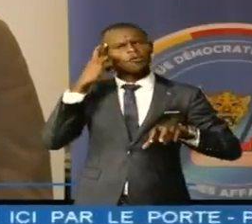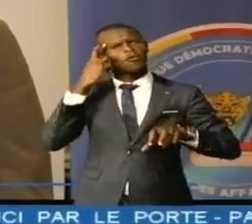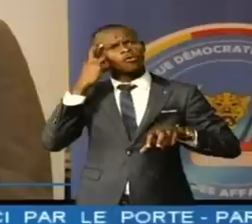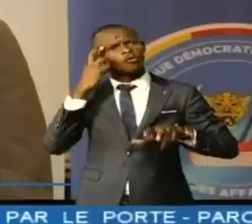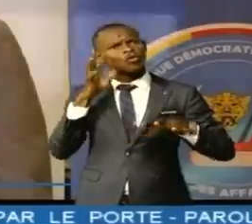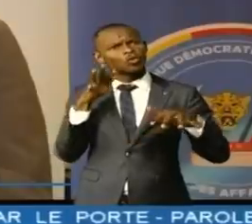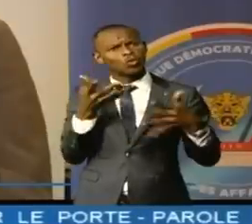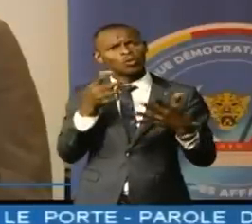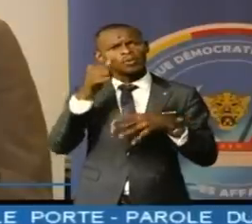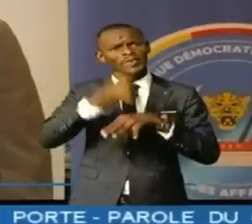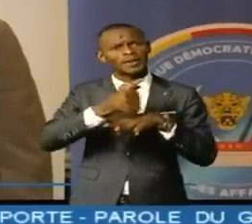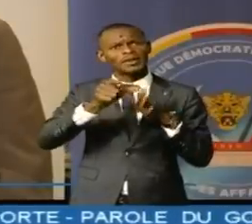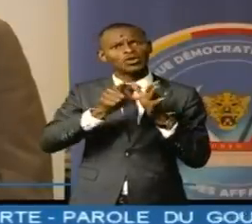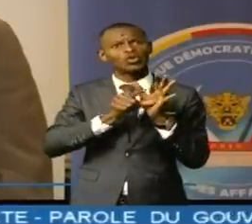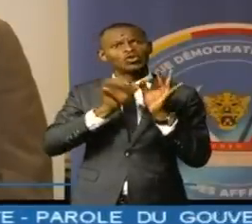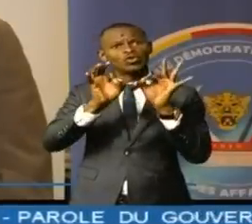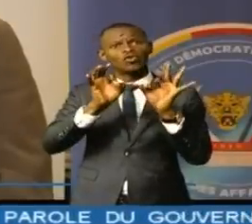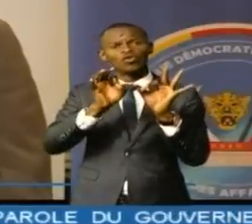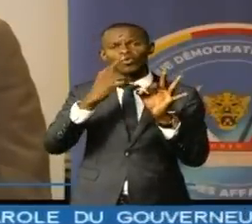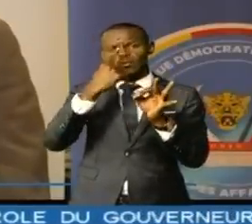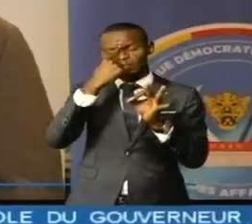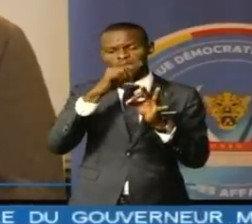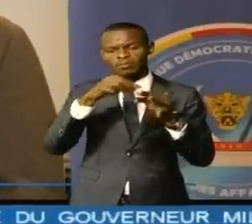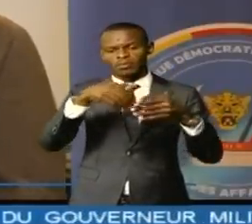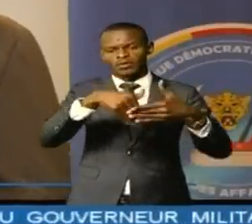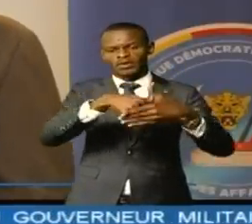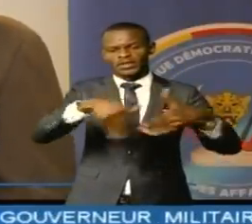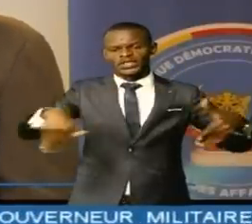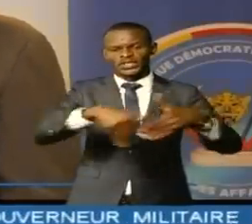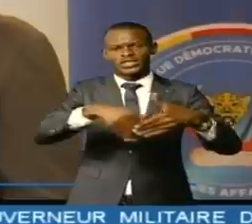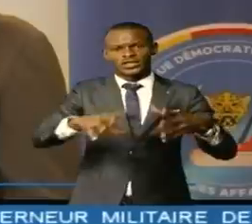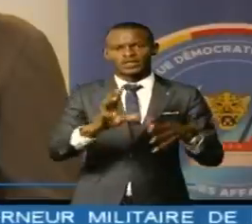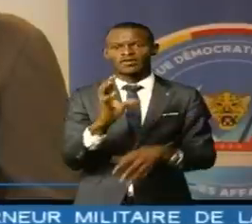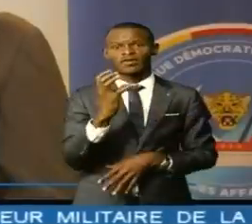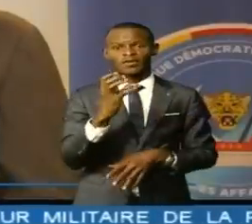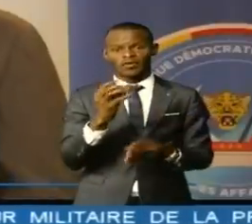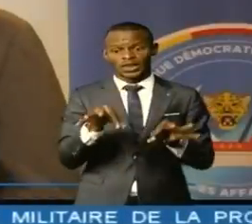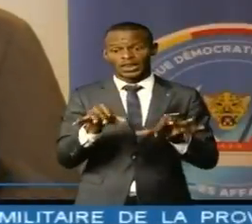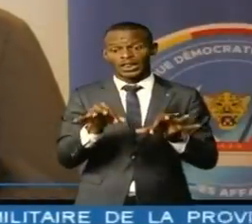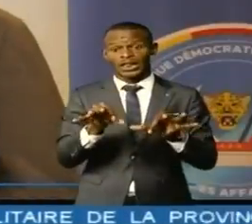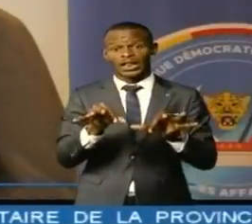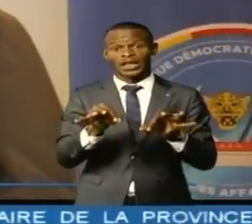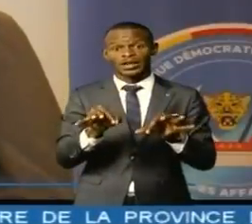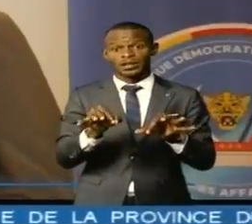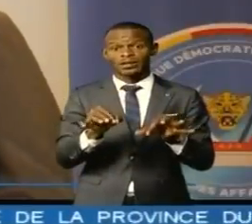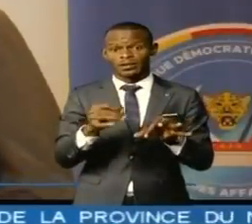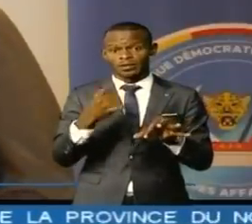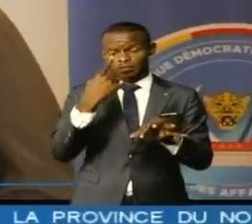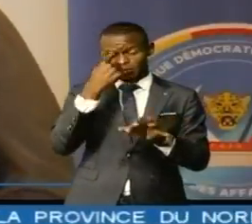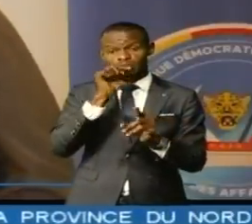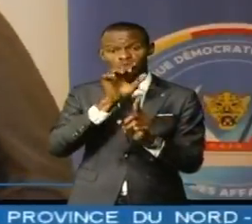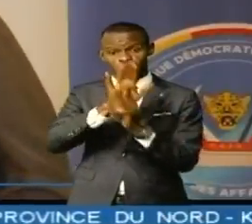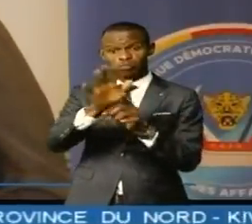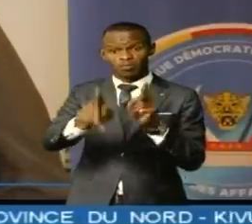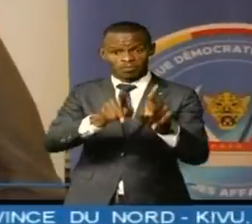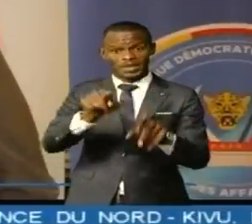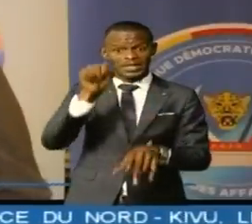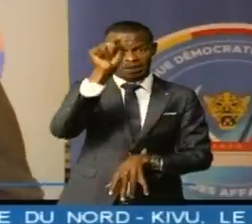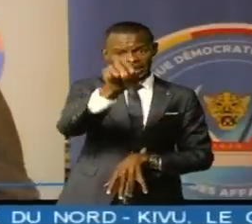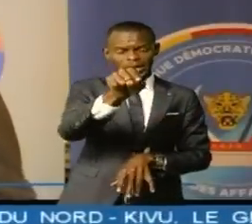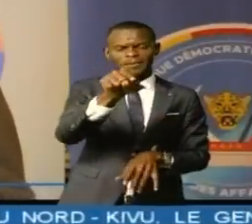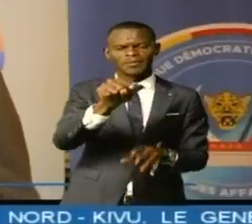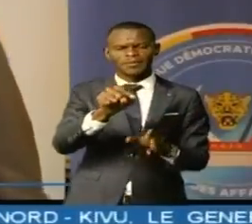foncière nationale adopté par vous-même avant de passer par l'aval du Conseil des ministres du